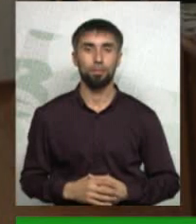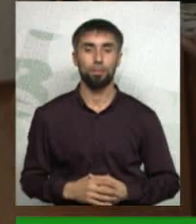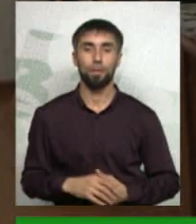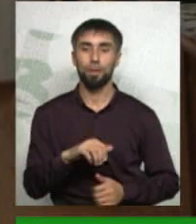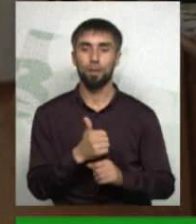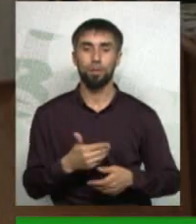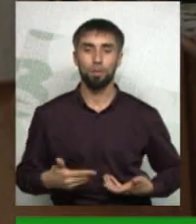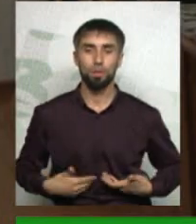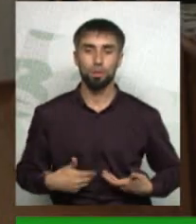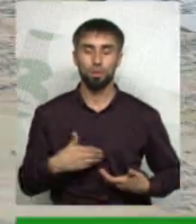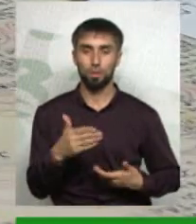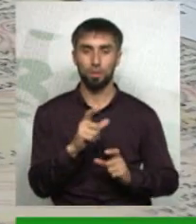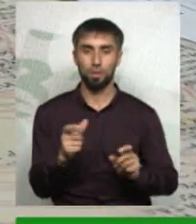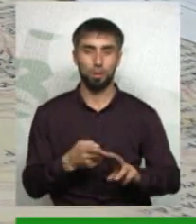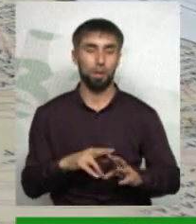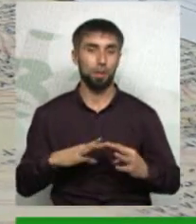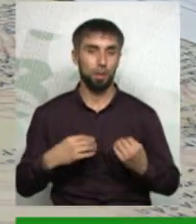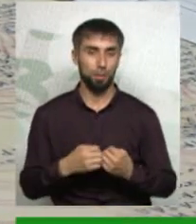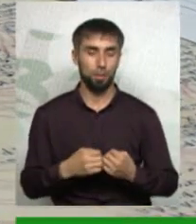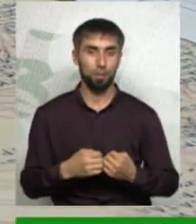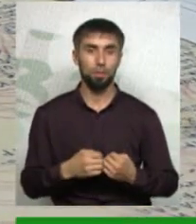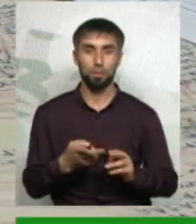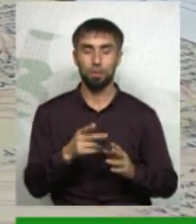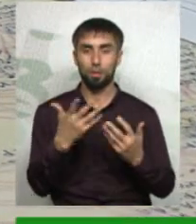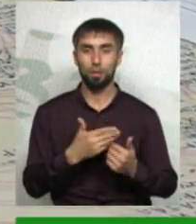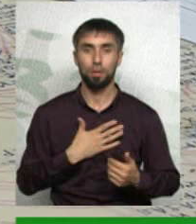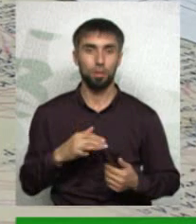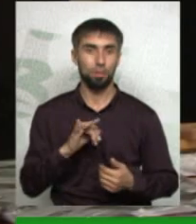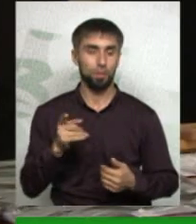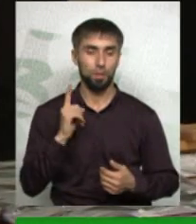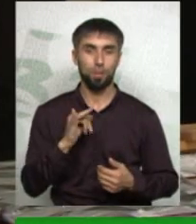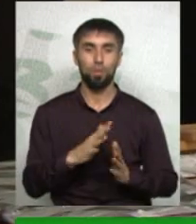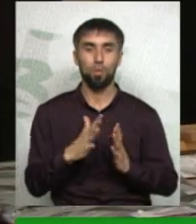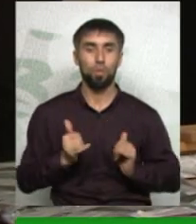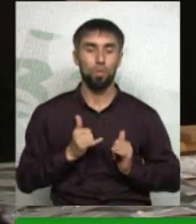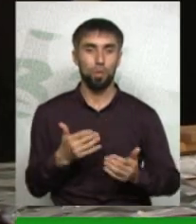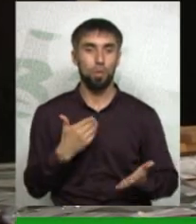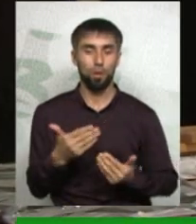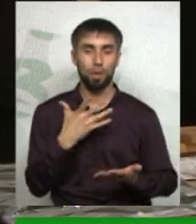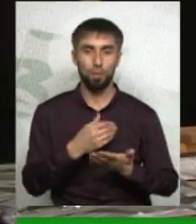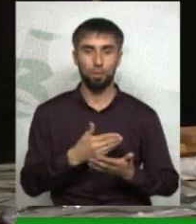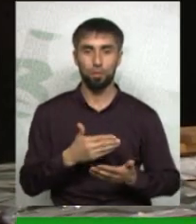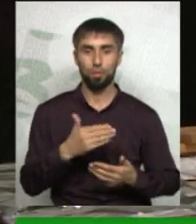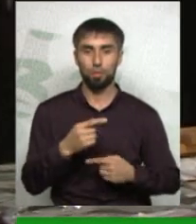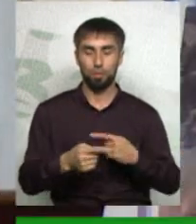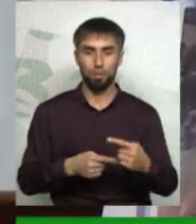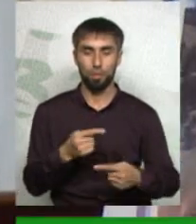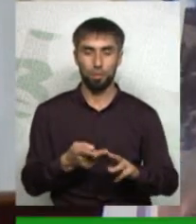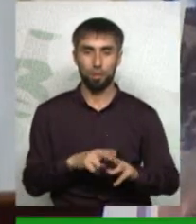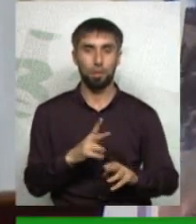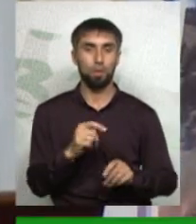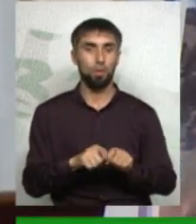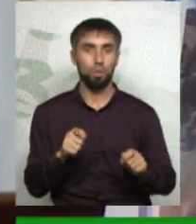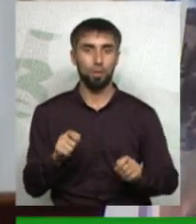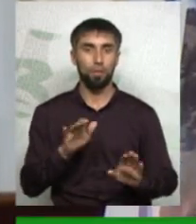Основа жизни всех людей – это семья. Именно так считали наши предки и с большим почтением относились к своей родословной. Поэтому на